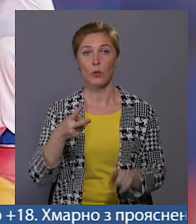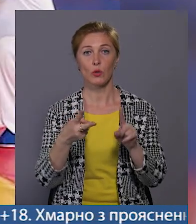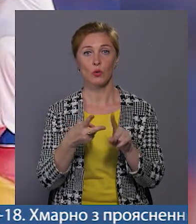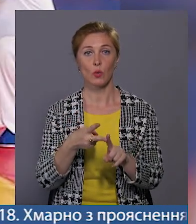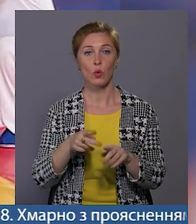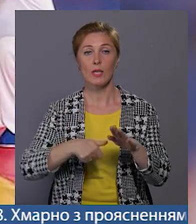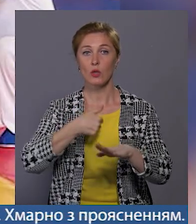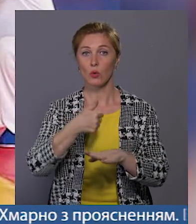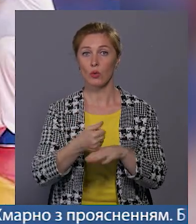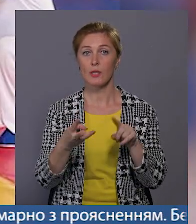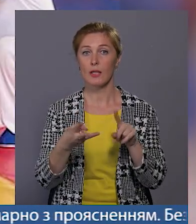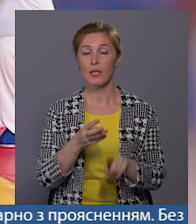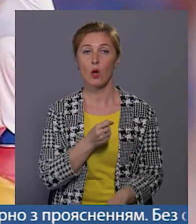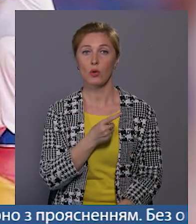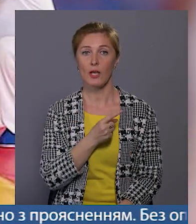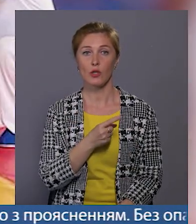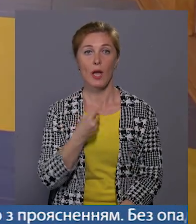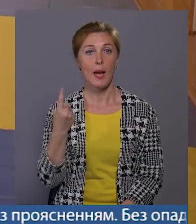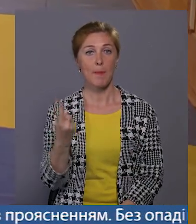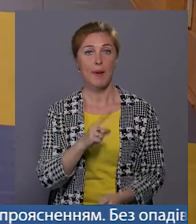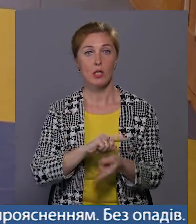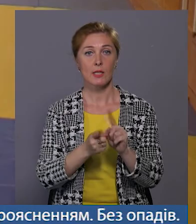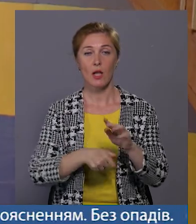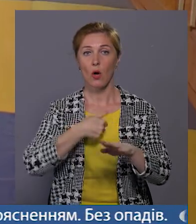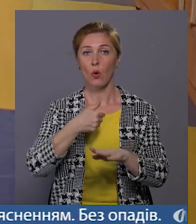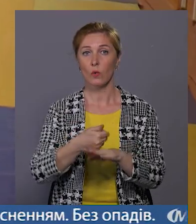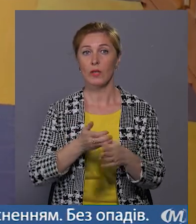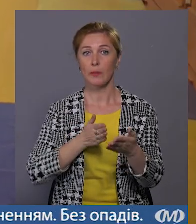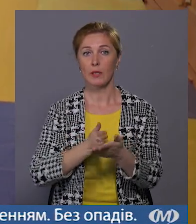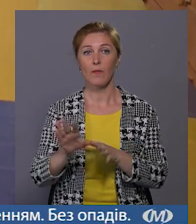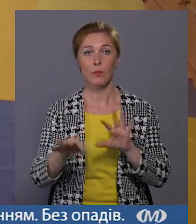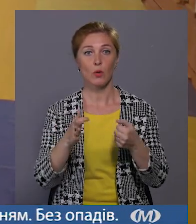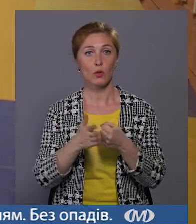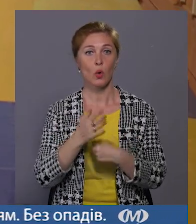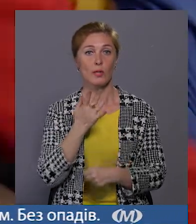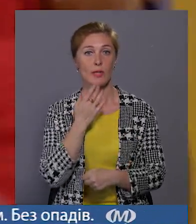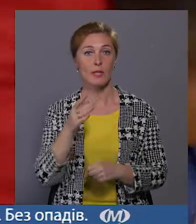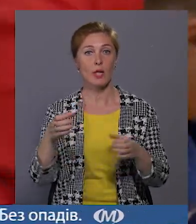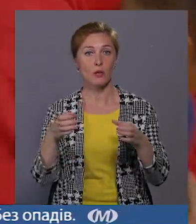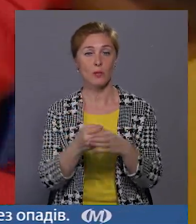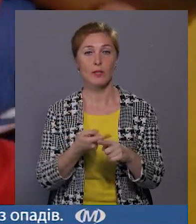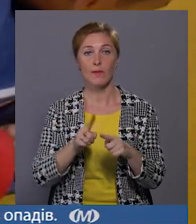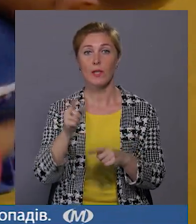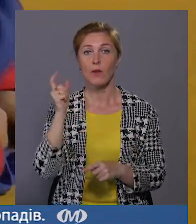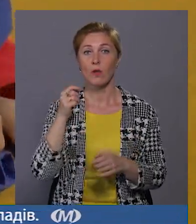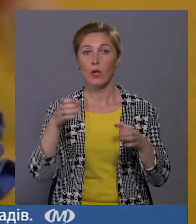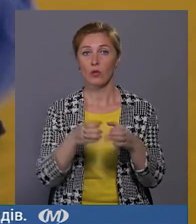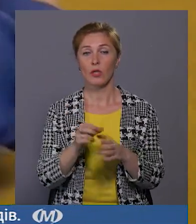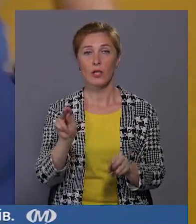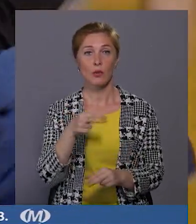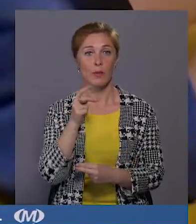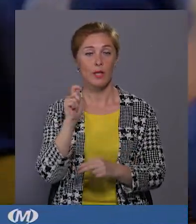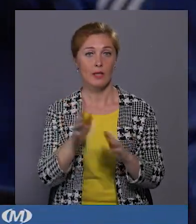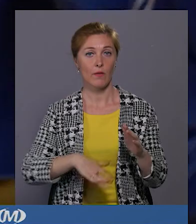– за столицею, третя – Одещина. Першість стала головним етапом відбору до національної збірної в цій віковій категорії на чемпіонат